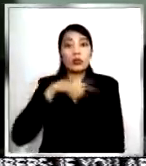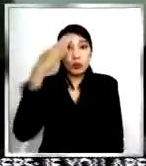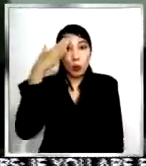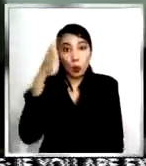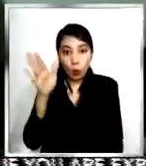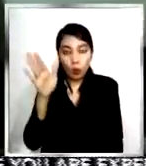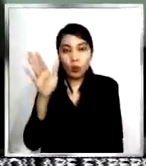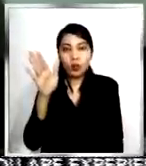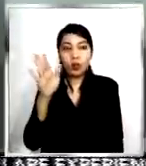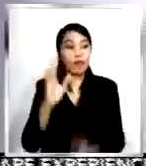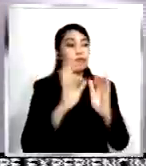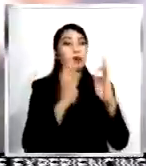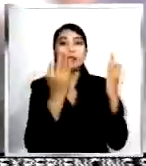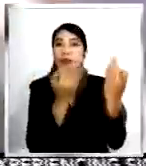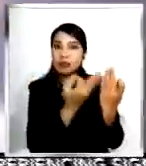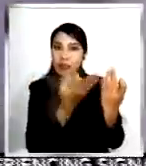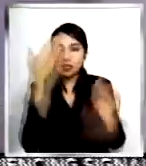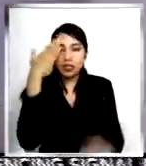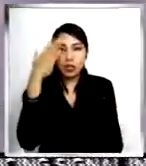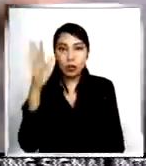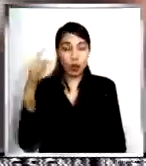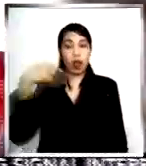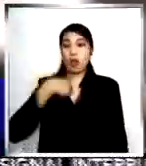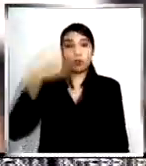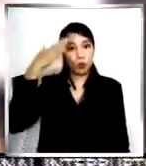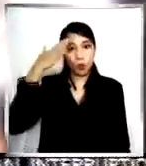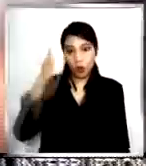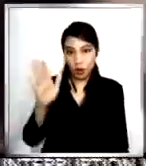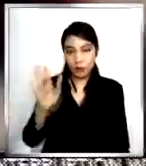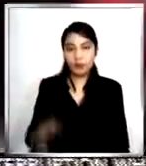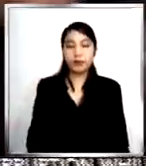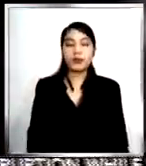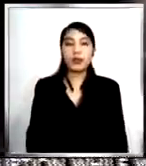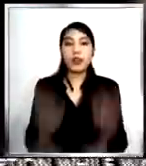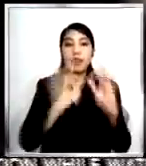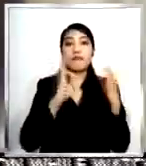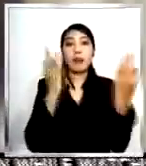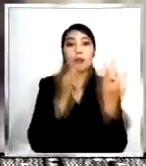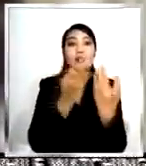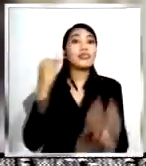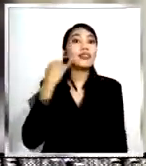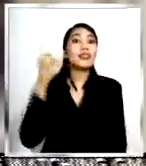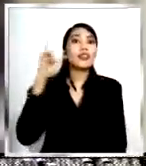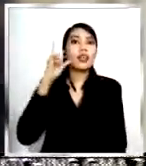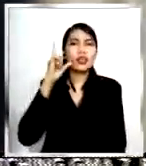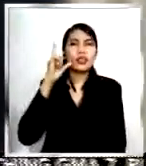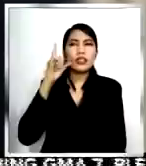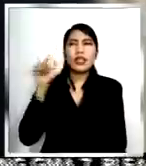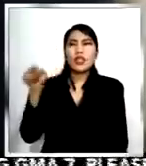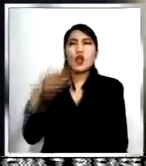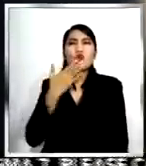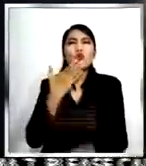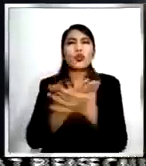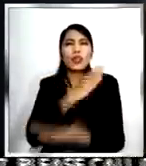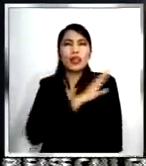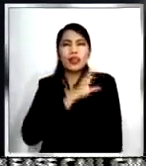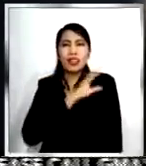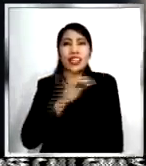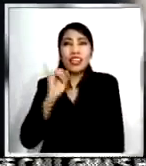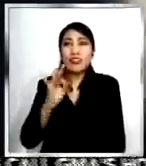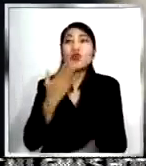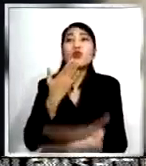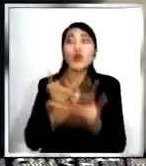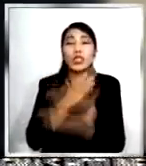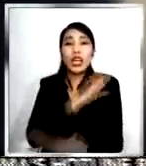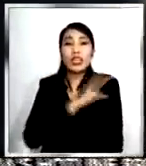family, hindi ko alam. Hindi po matanggap ng pamilya Laude na good conduct siya. Edi sana kung good conduct siya, edi sana nag-apologize